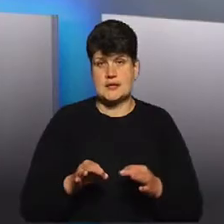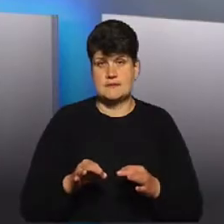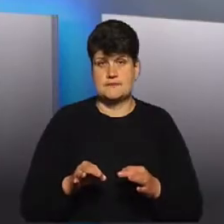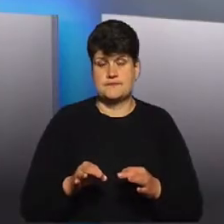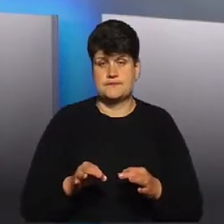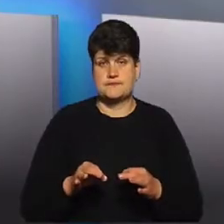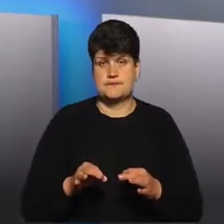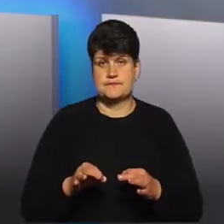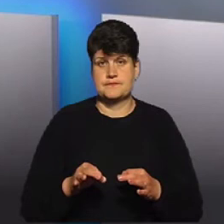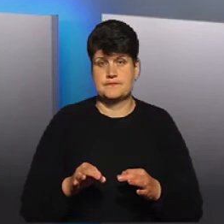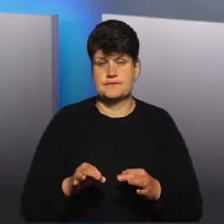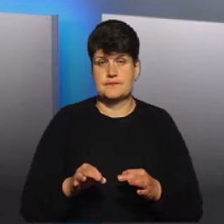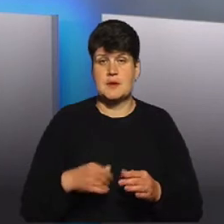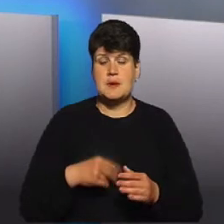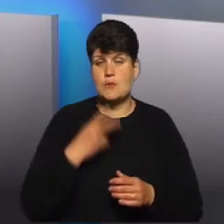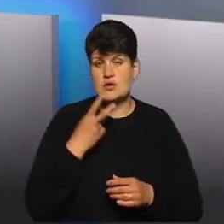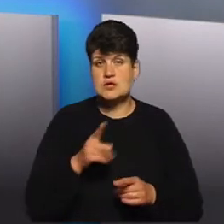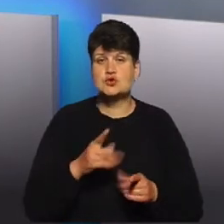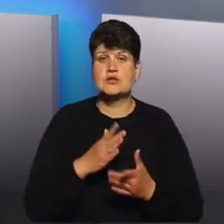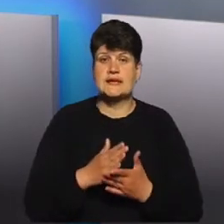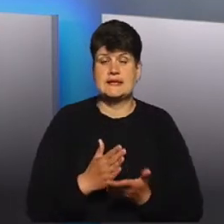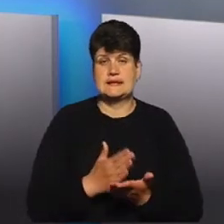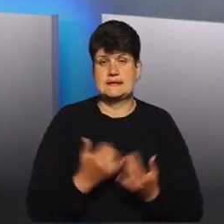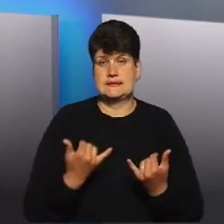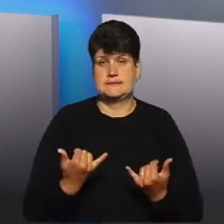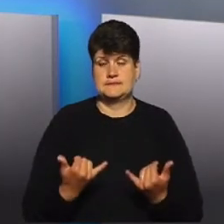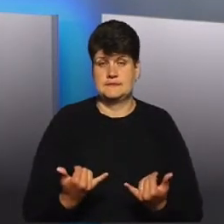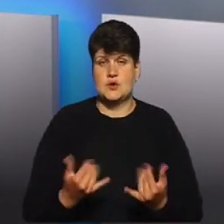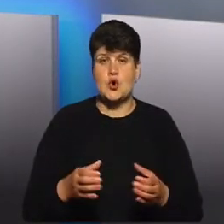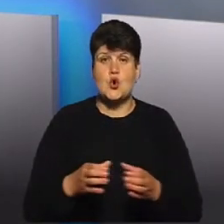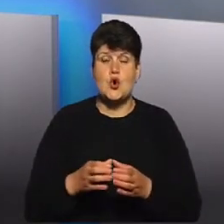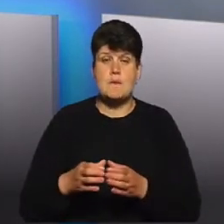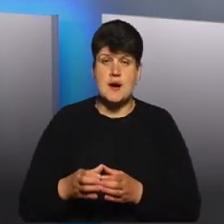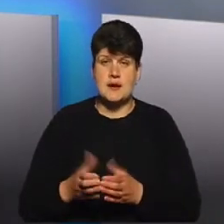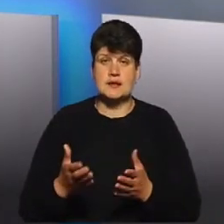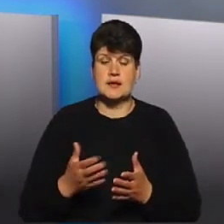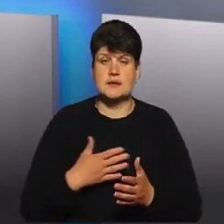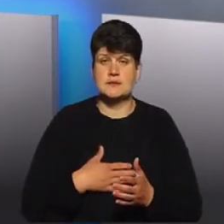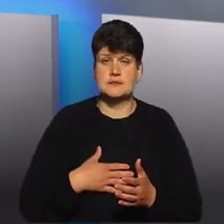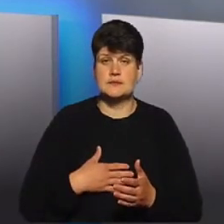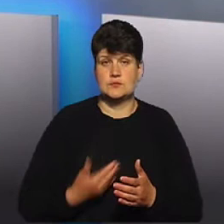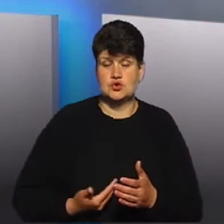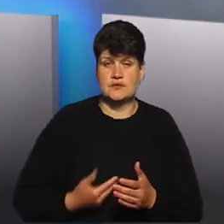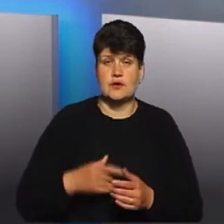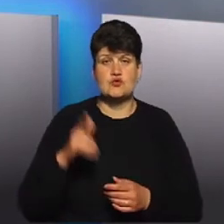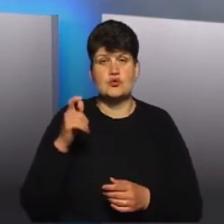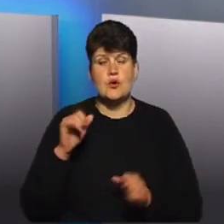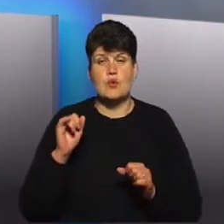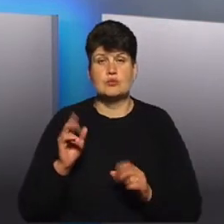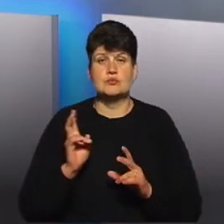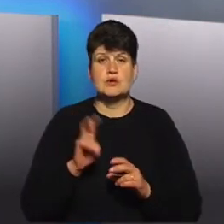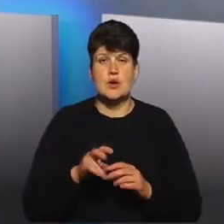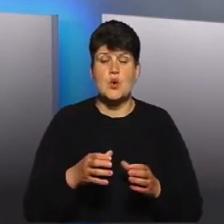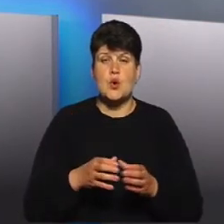що є в наявності. Тобто громада, яка, наприклад, проживає у Чорткові, може відвідати громаду, яка має